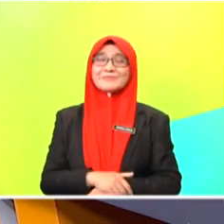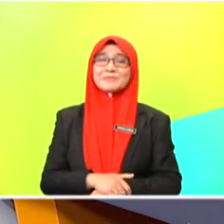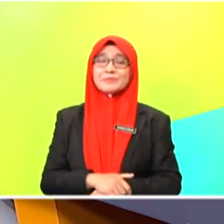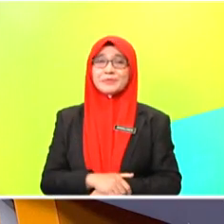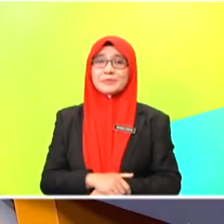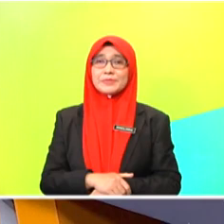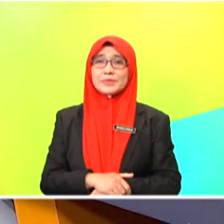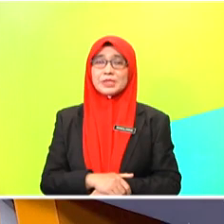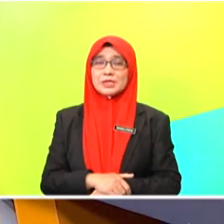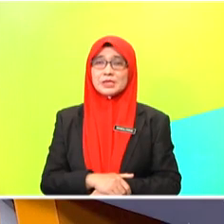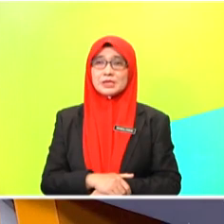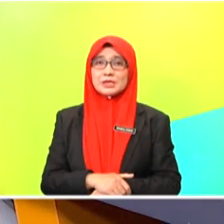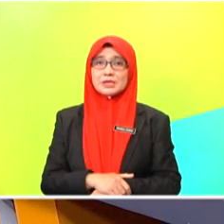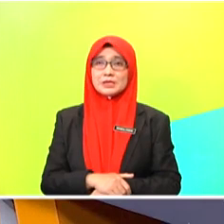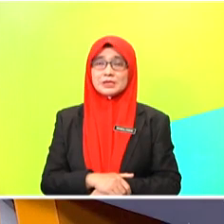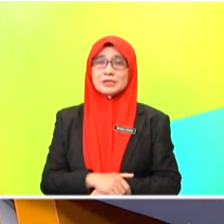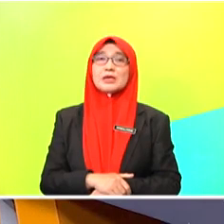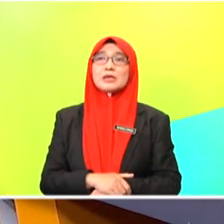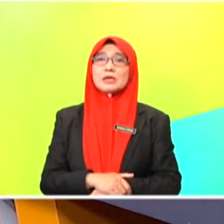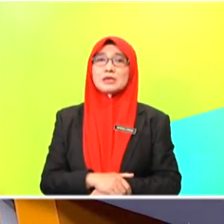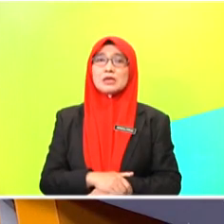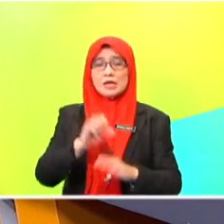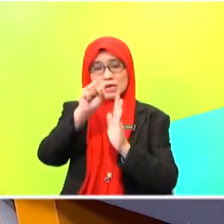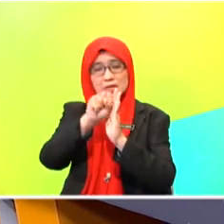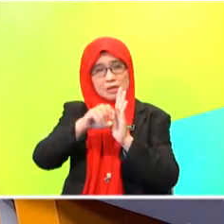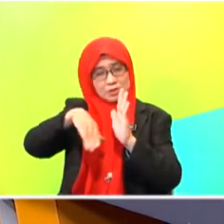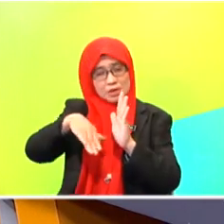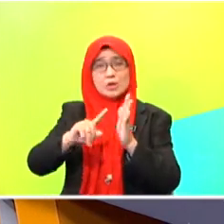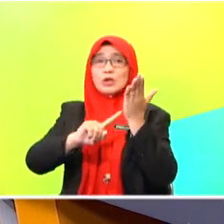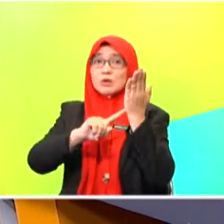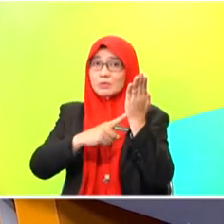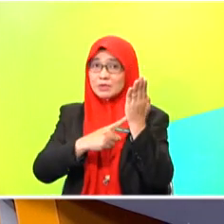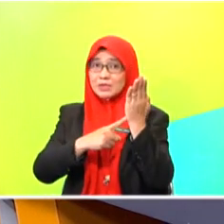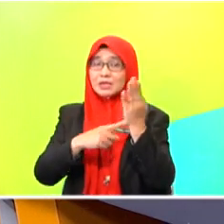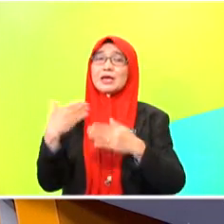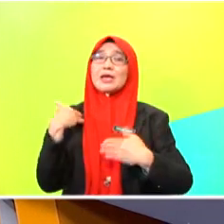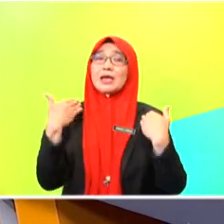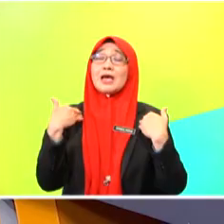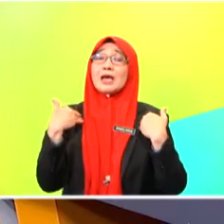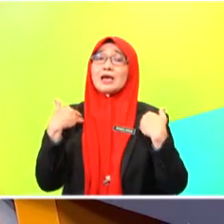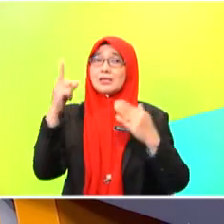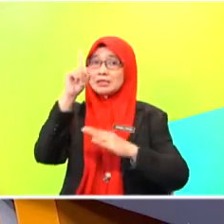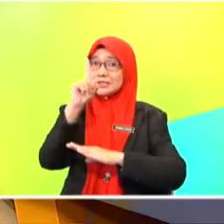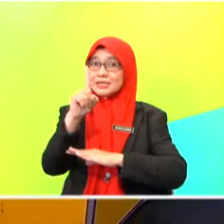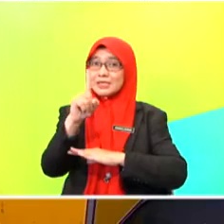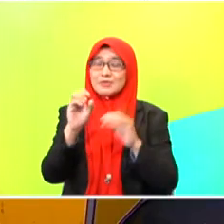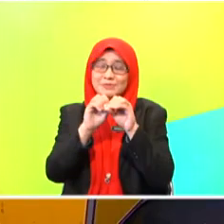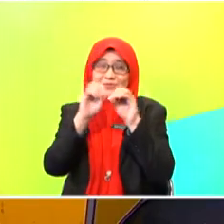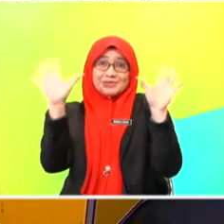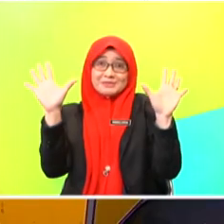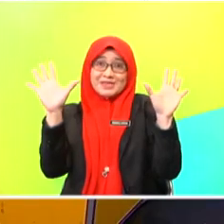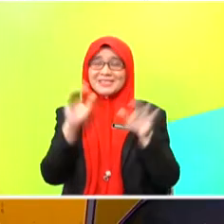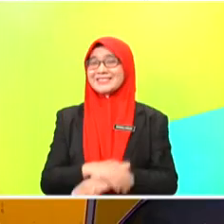Cikgu, berbeza sedikit nampak gayanya. Mungkin Cikgu boleh kongsikan bersama dengan murid-murid? Ini ada satu kejutan untuk